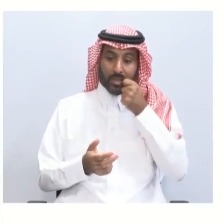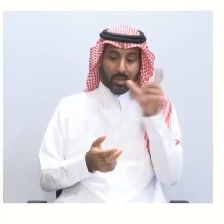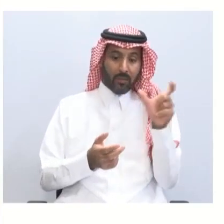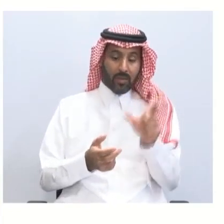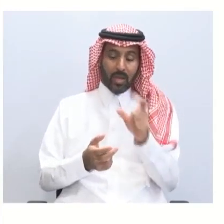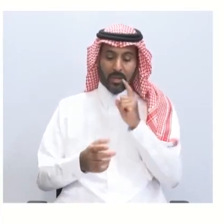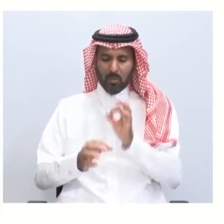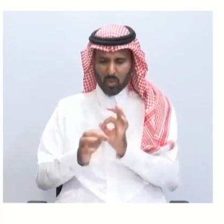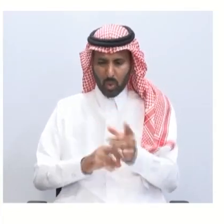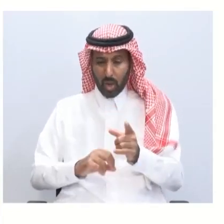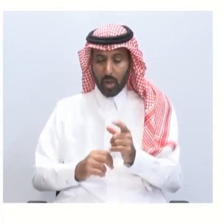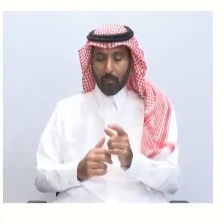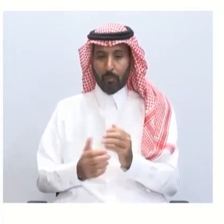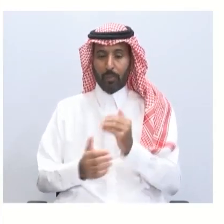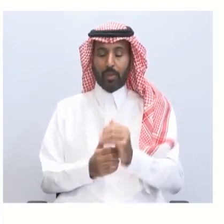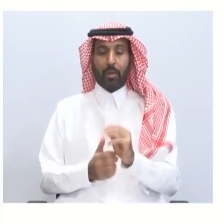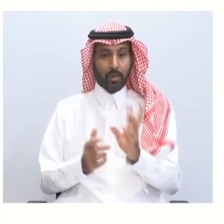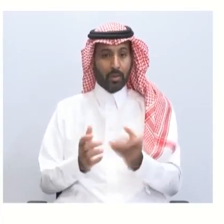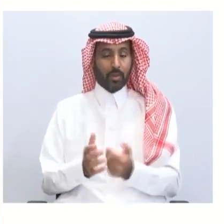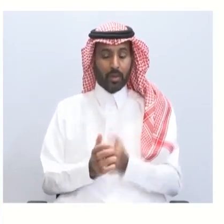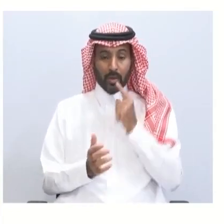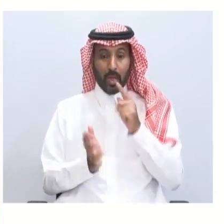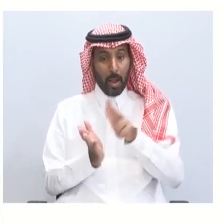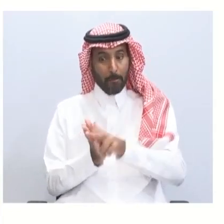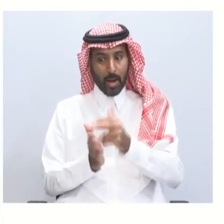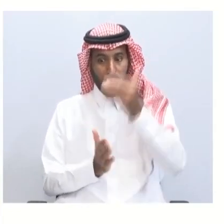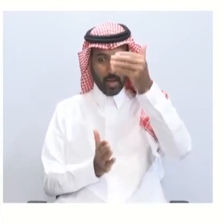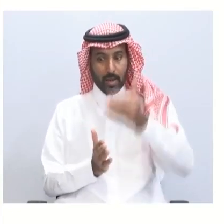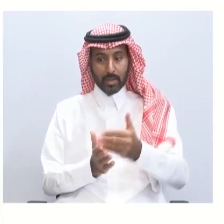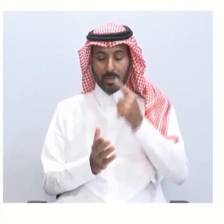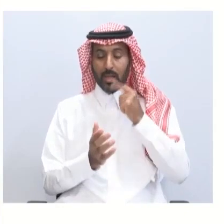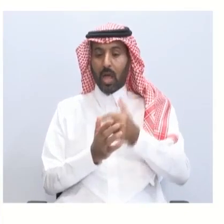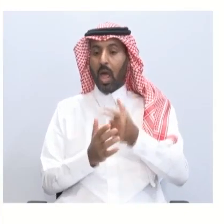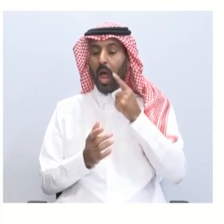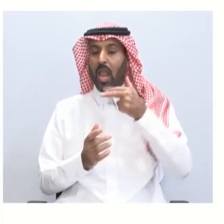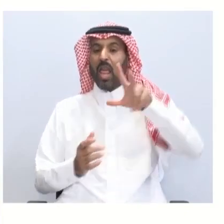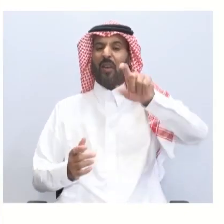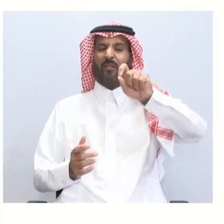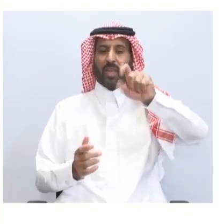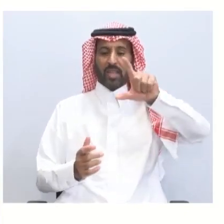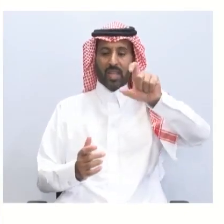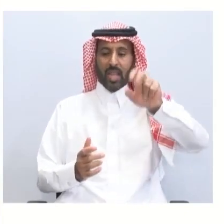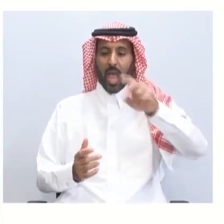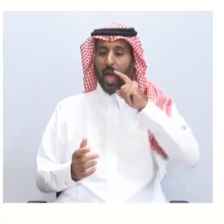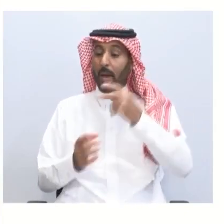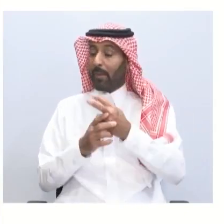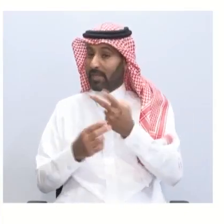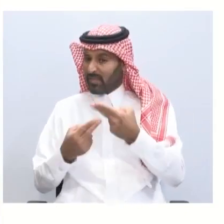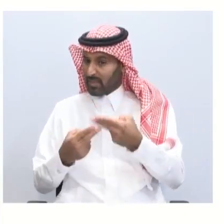في اقرب وقت اذا كان برنامج الفديه لا تستجيب